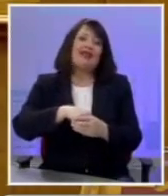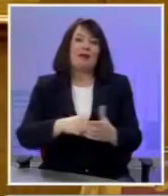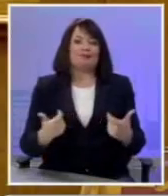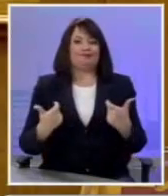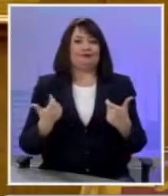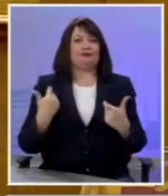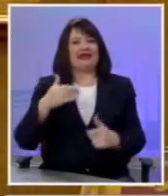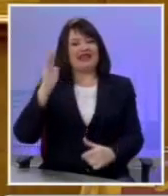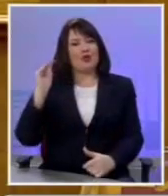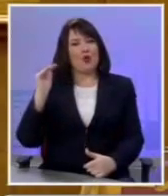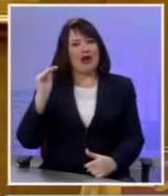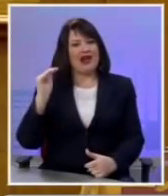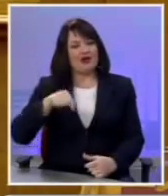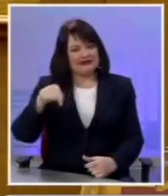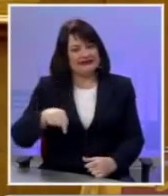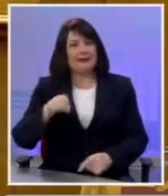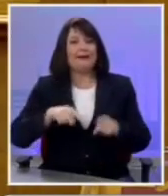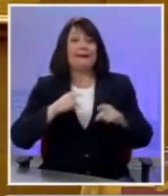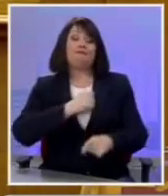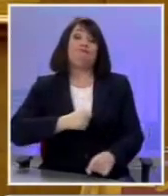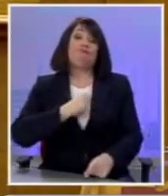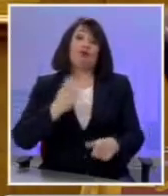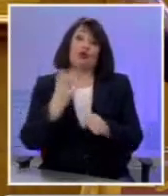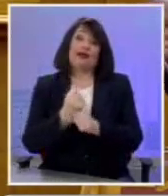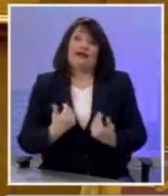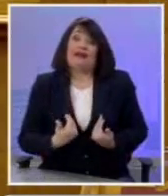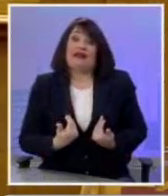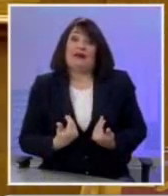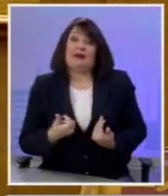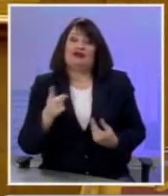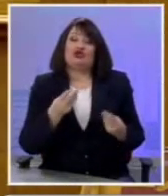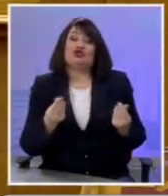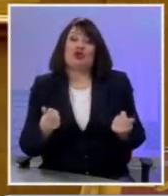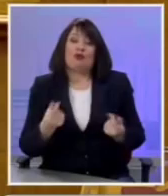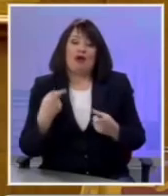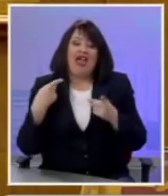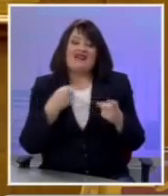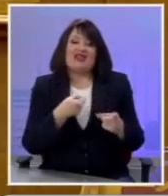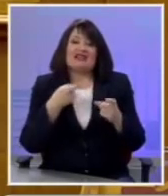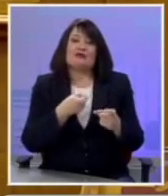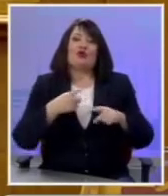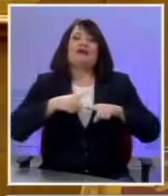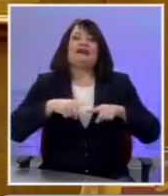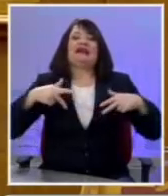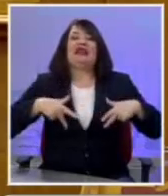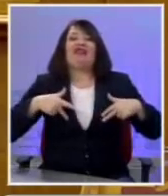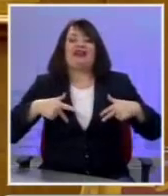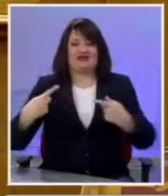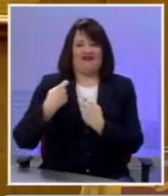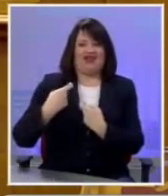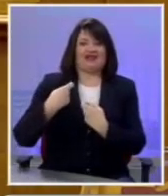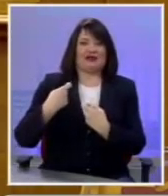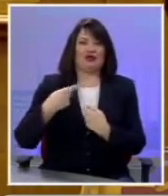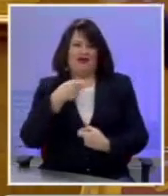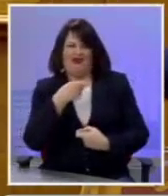προηγούμενο Ιούλη. Κάποιοι σήμερα στεναχωριούνται γι' αυτό, διότι δεν έχουν άλλο τρόπο πια να εκβιάζουν την ελληνική κυβέρνηση με τη διάλυση των